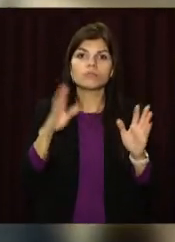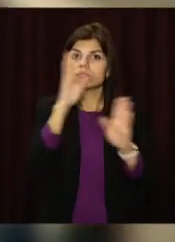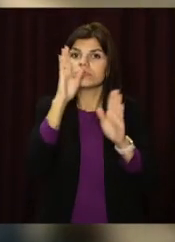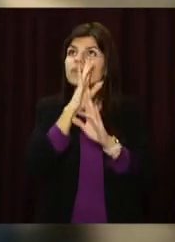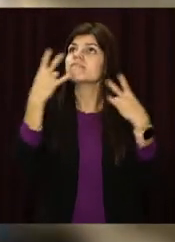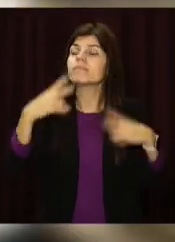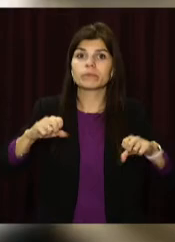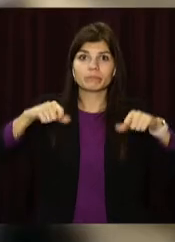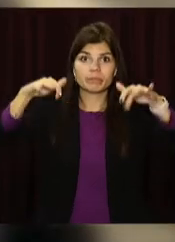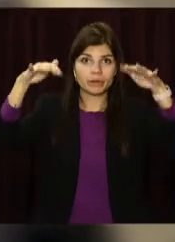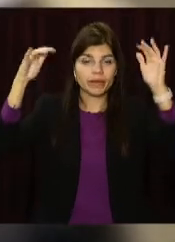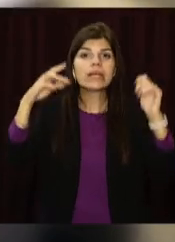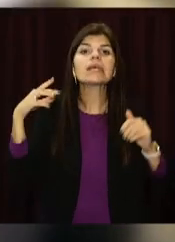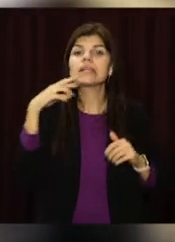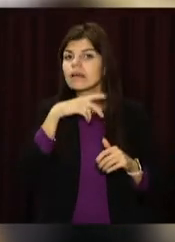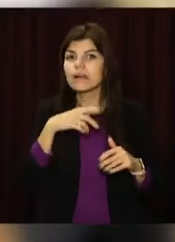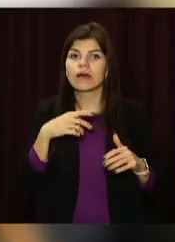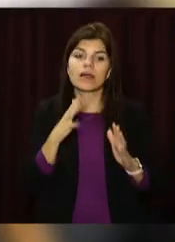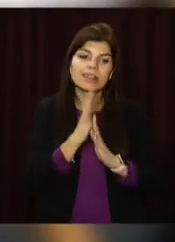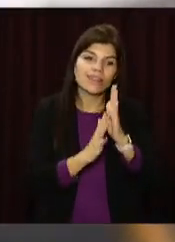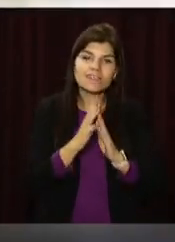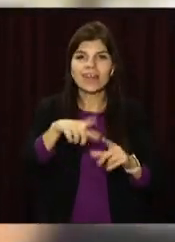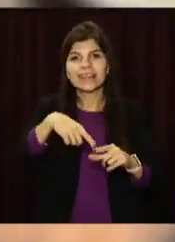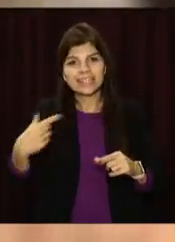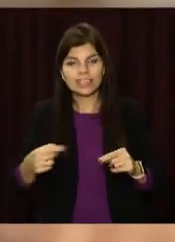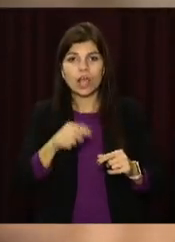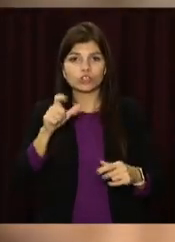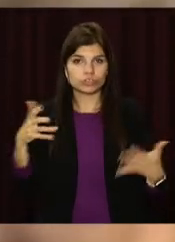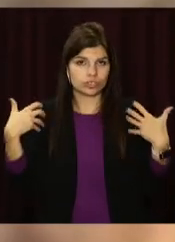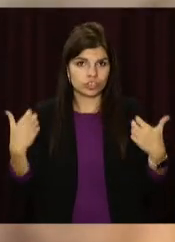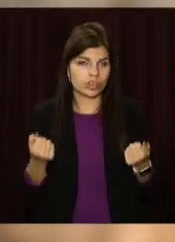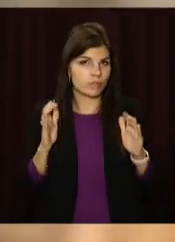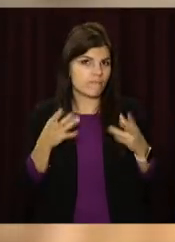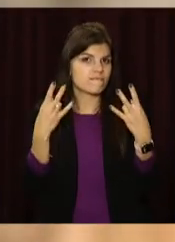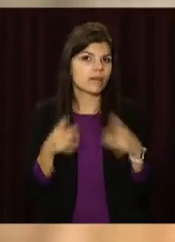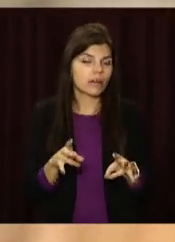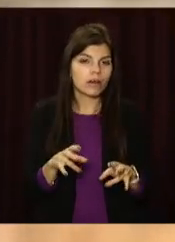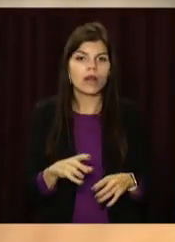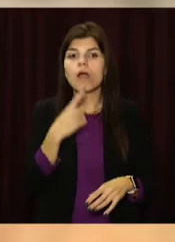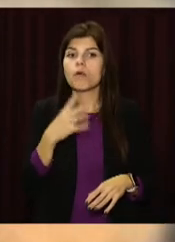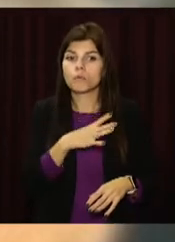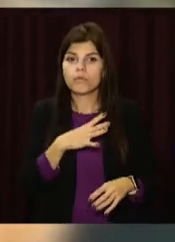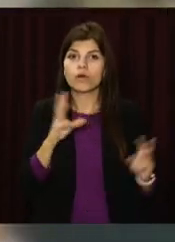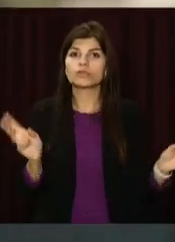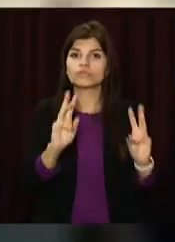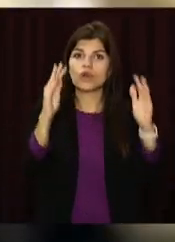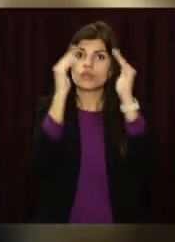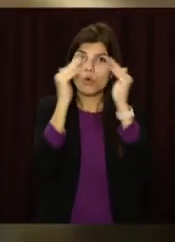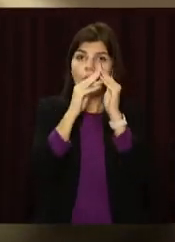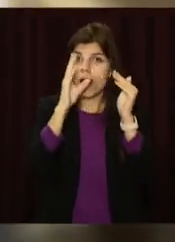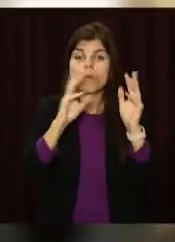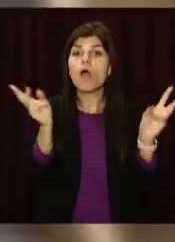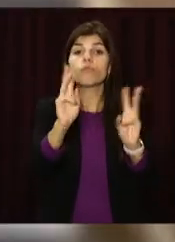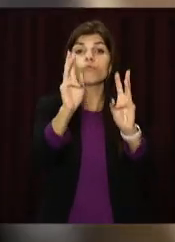довкілля. Їдкий дим від спалювання трави і сміття шкодить здоров'ю людей. Подекуди неконтрольований вогонь знищує будівлі,